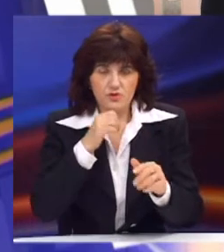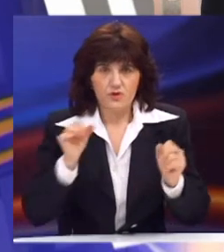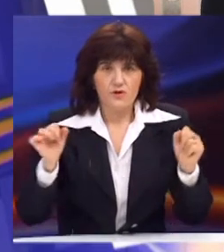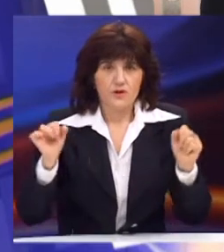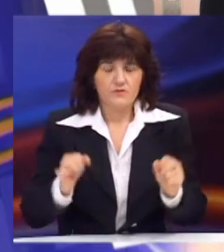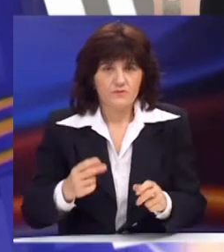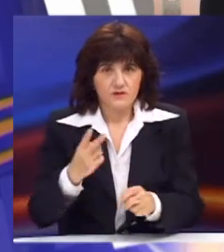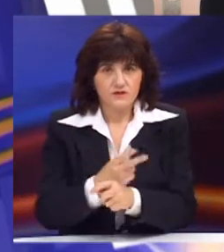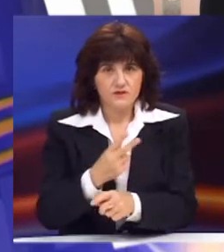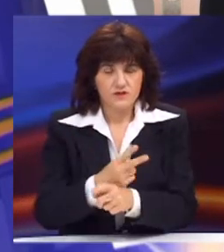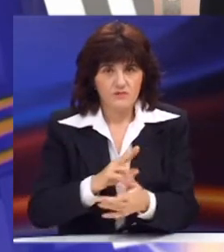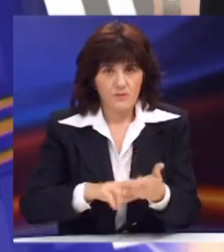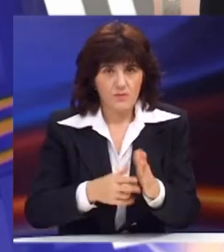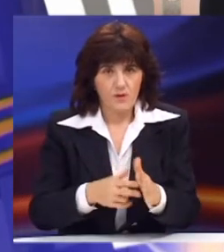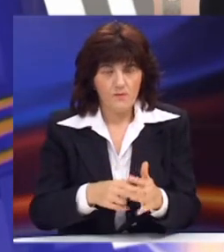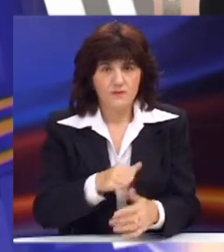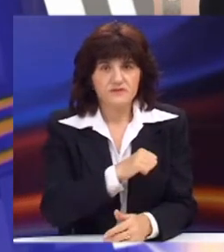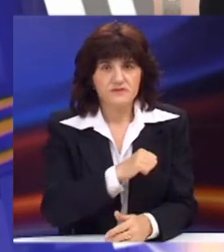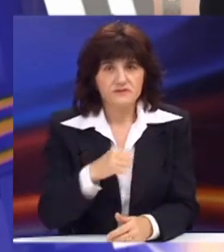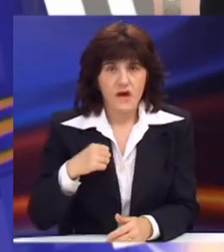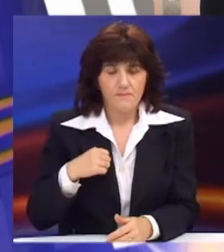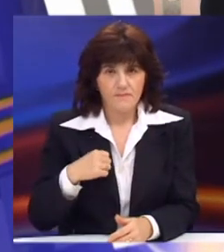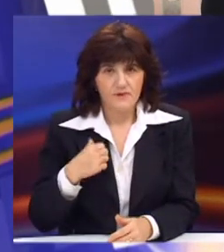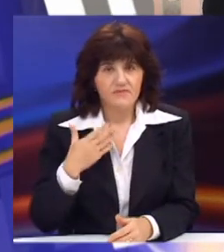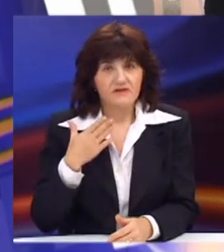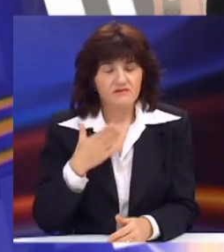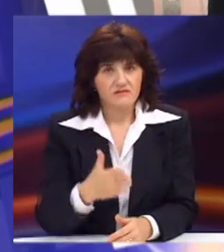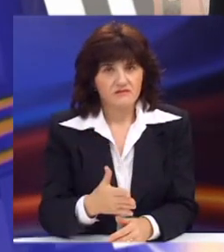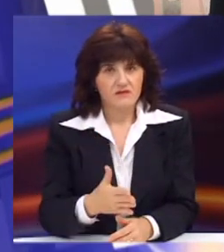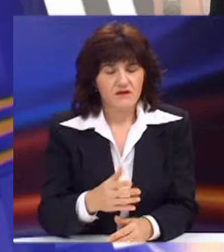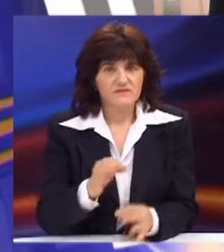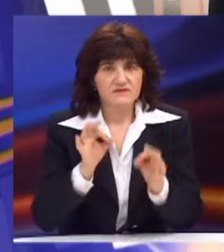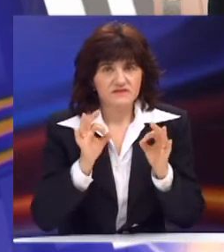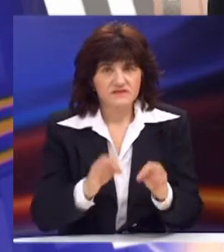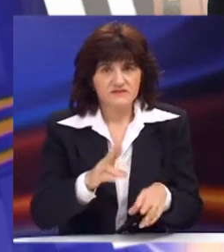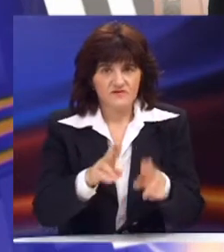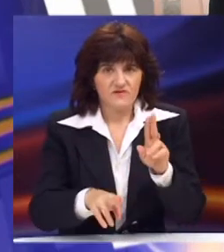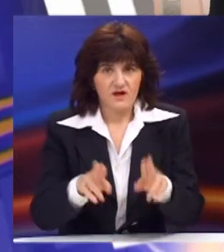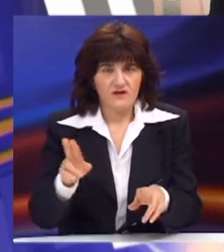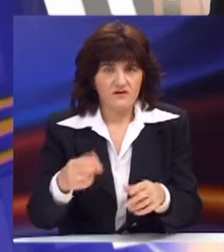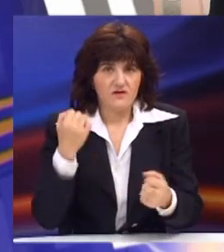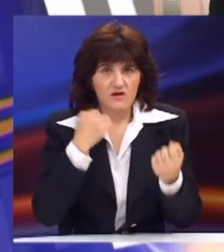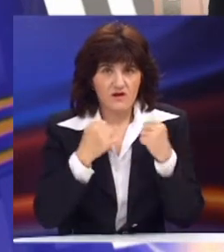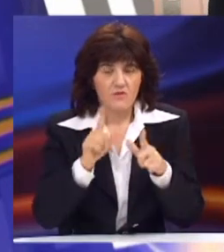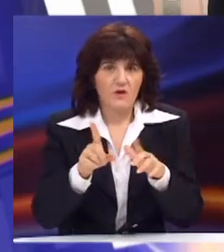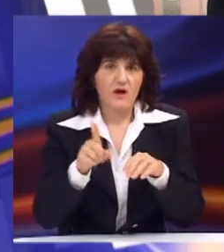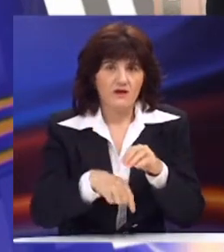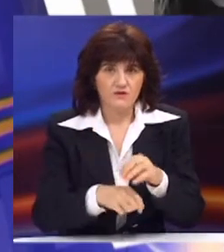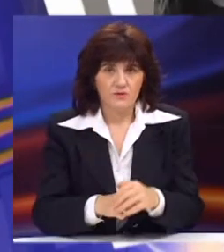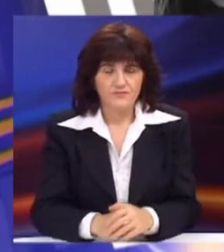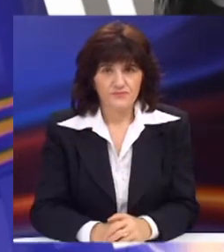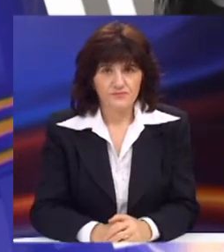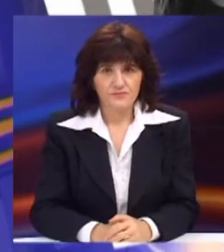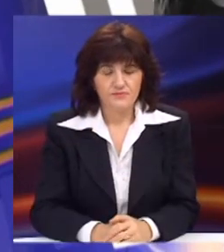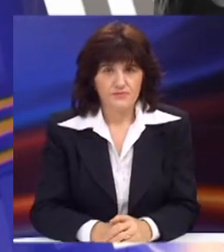da je to ozbiljan društveni i državni problem i samim tim ukazuju na to da svaki počinilac nasilja mora biti